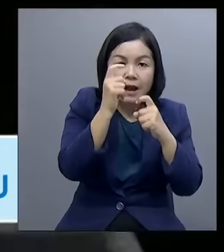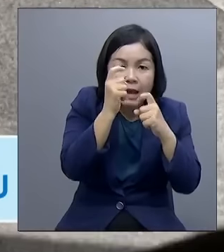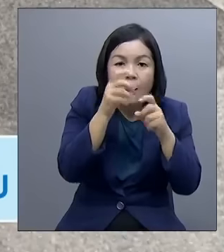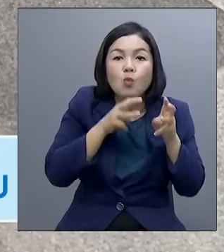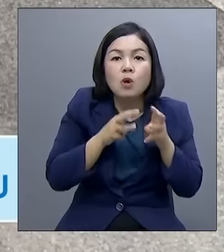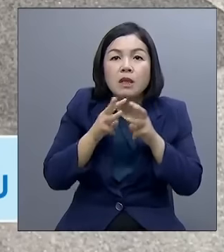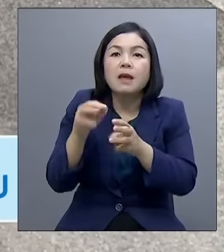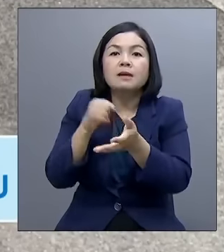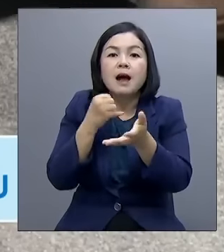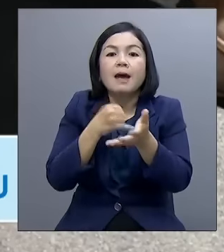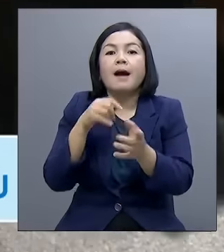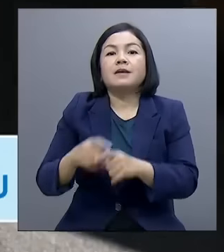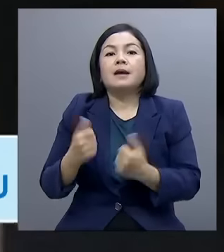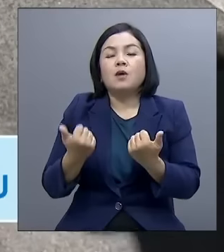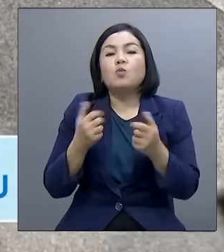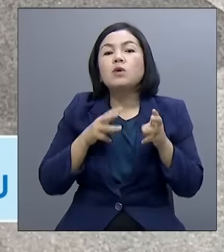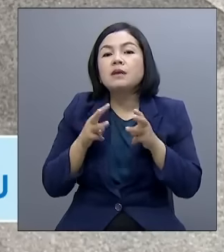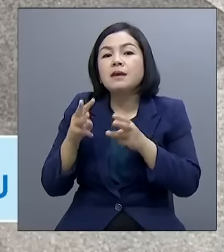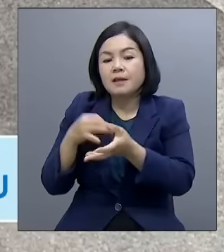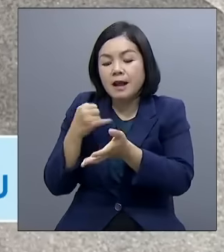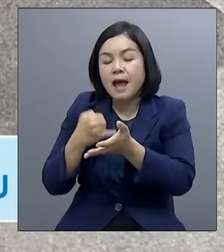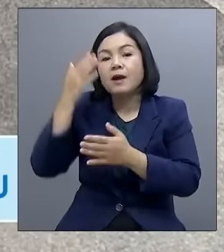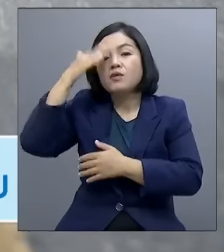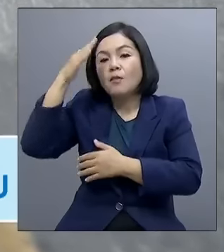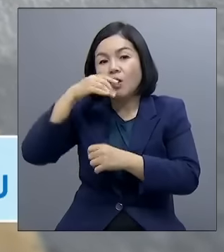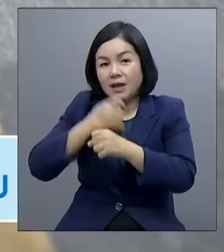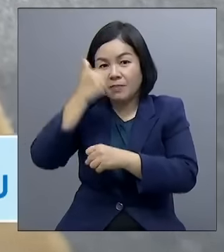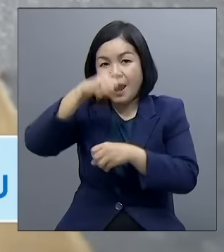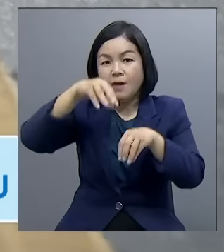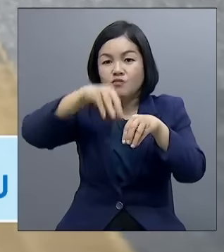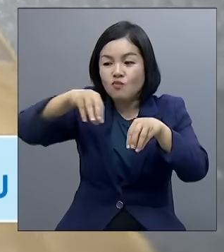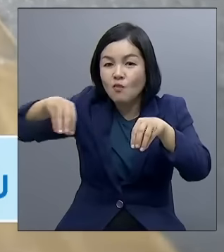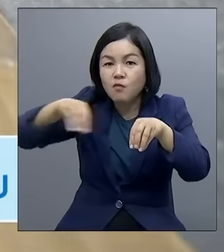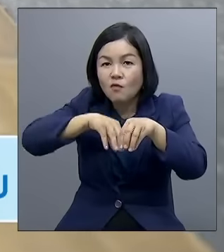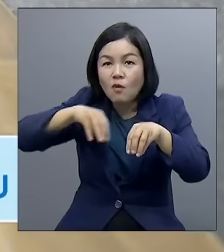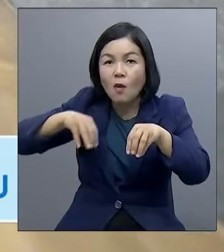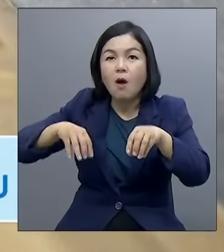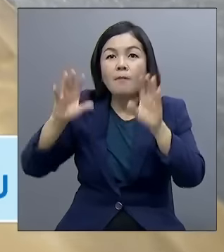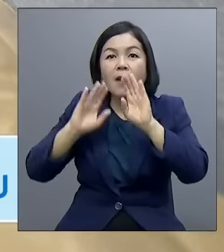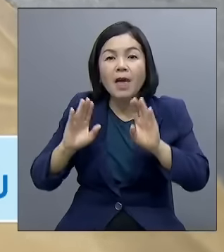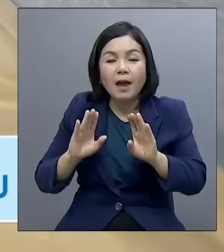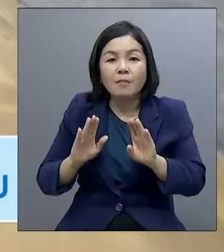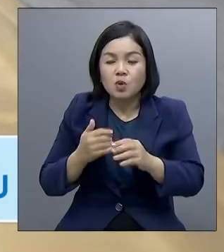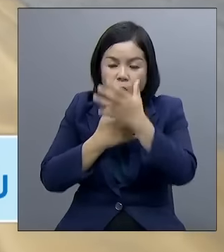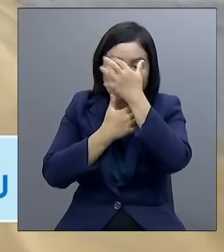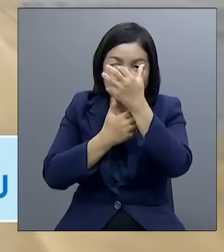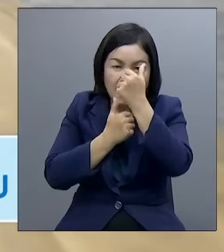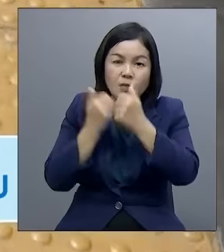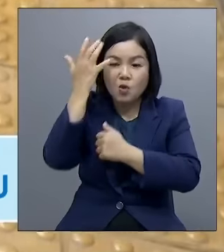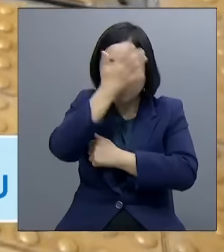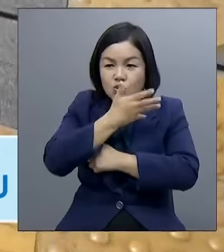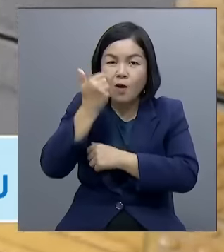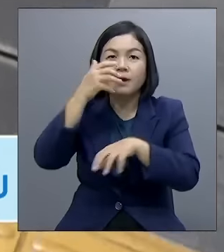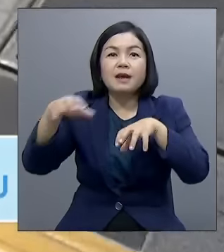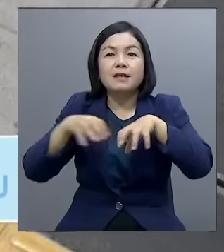วก็ใช้งานได้อย่างปลอดภัยมากขึ้นค่ะนอกจากนี้แล้วนะคะศิลปะบนฝาท่อที่มีความโดดเด่นและมีเอกลักษณ์อัต